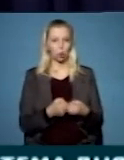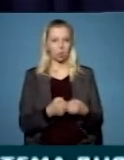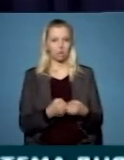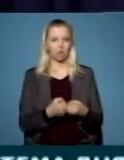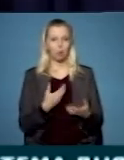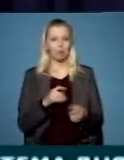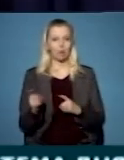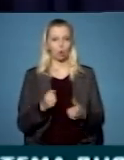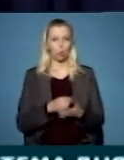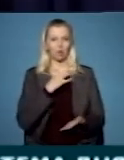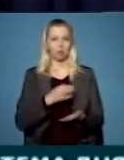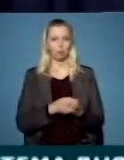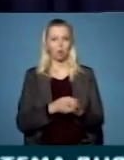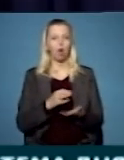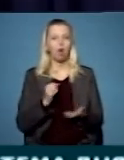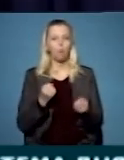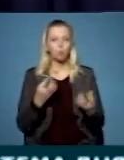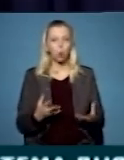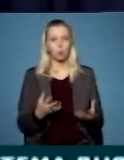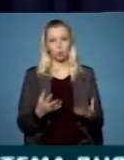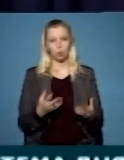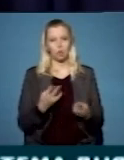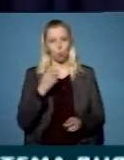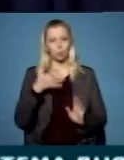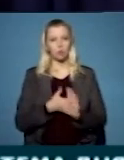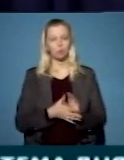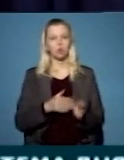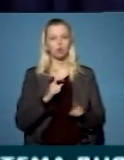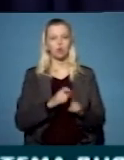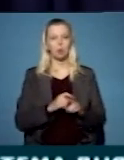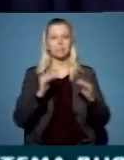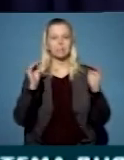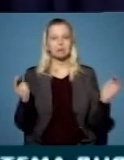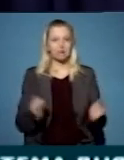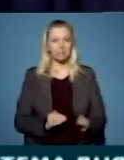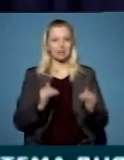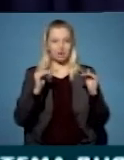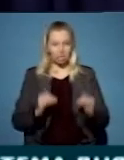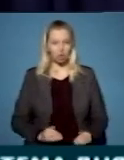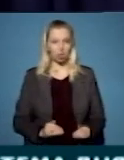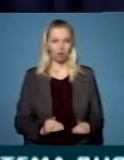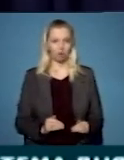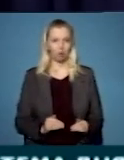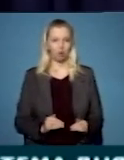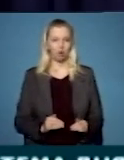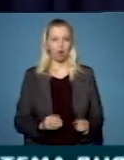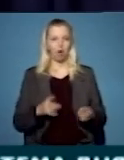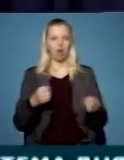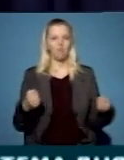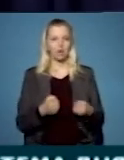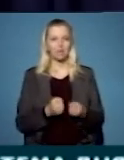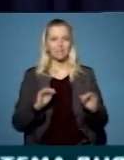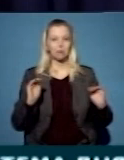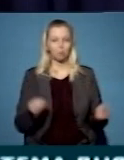Не притягнення до відповідальності, а просто банально треба розуміти слова. Зниження аварійності, тобто це наша ціль. Зменшити